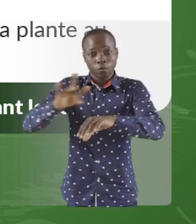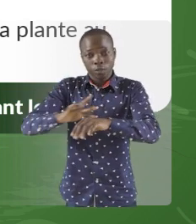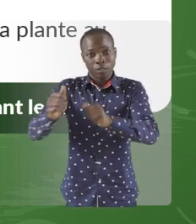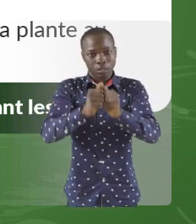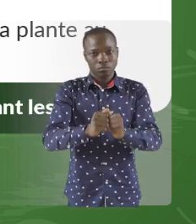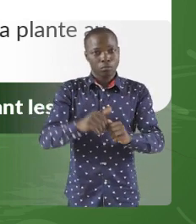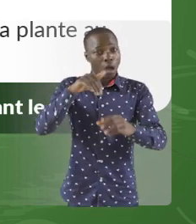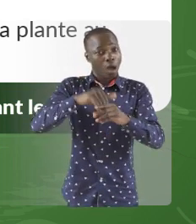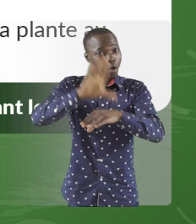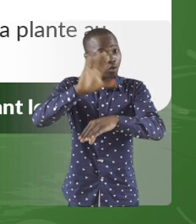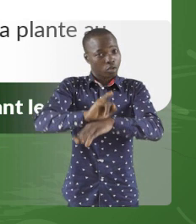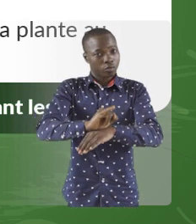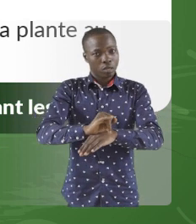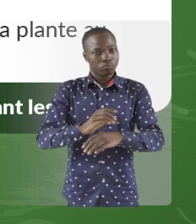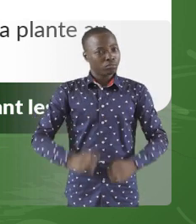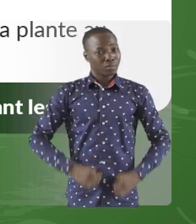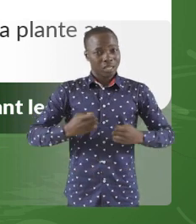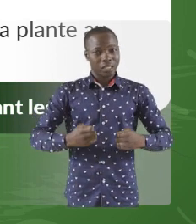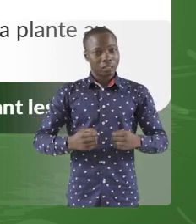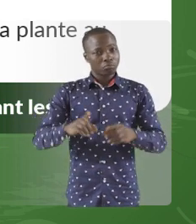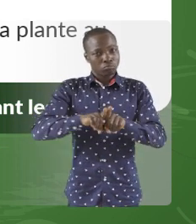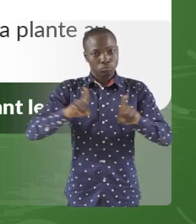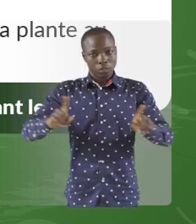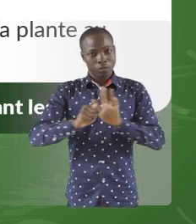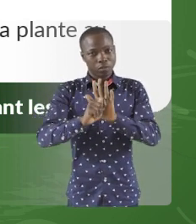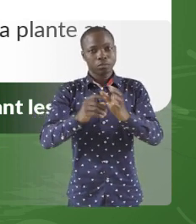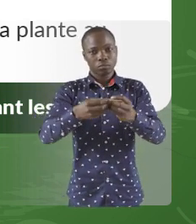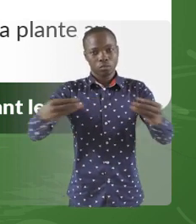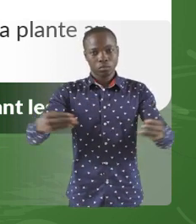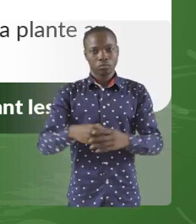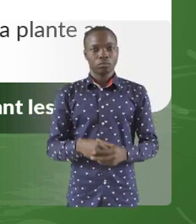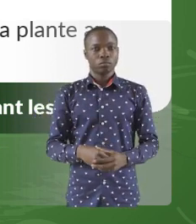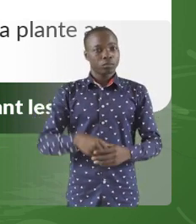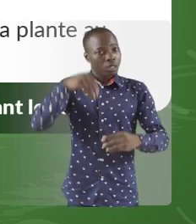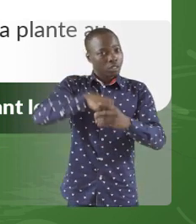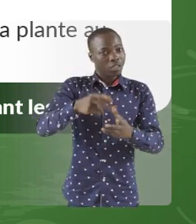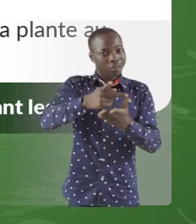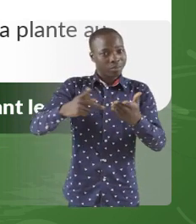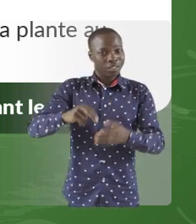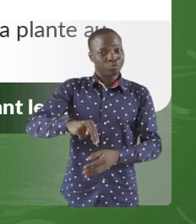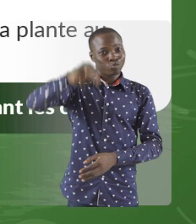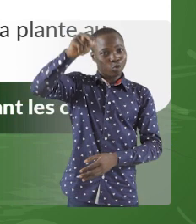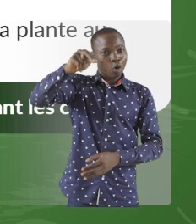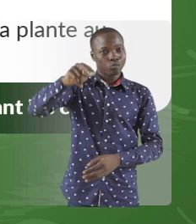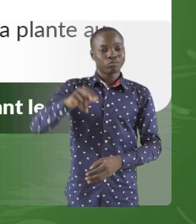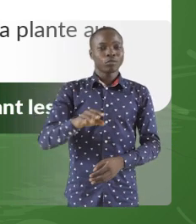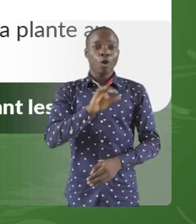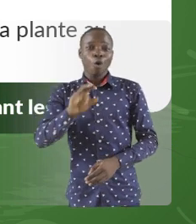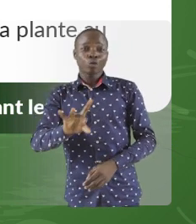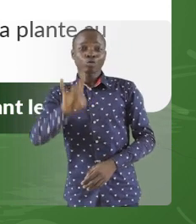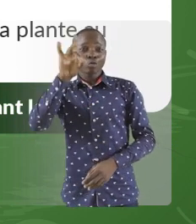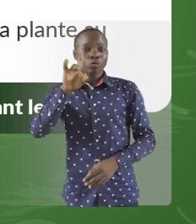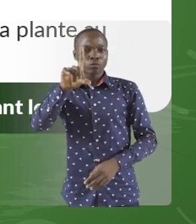d'Ivoire, il existe différents types de sols. Dans la partie nord, on trouve